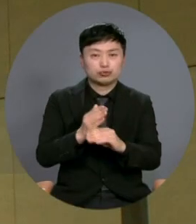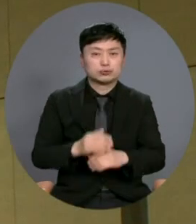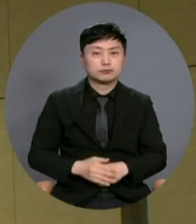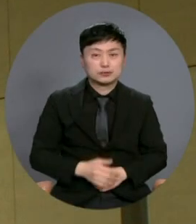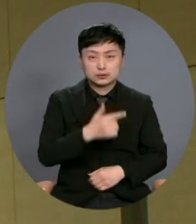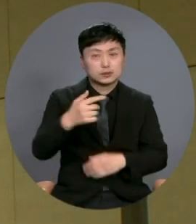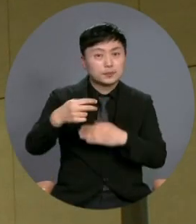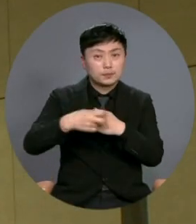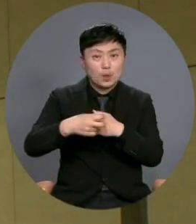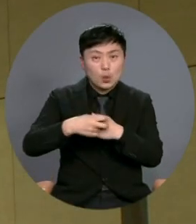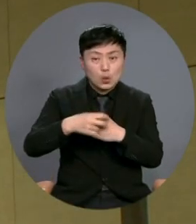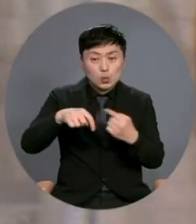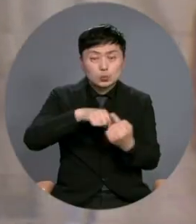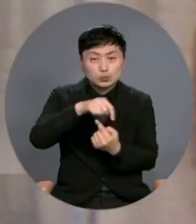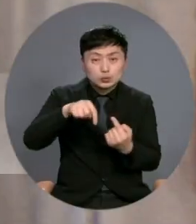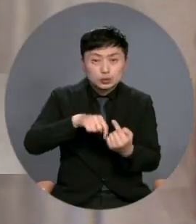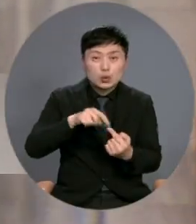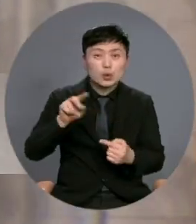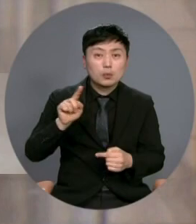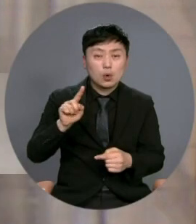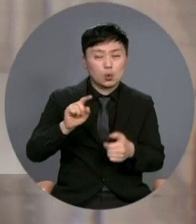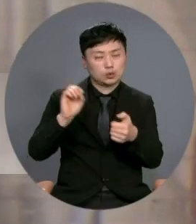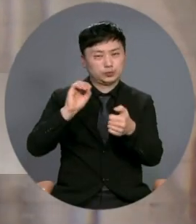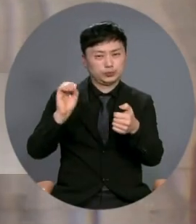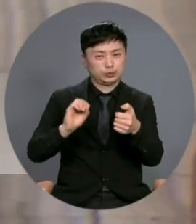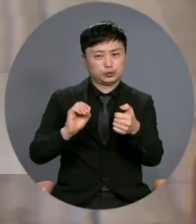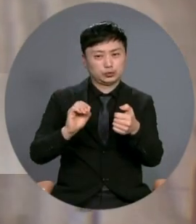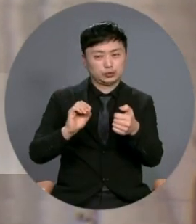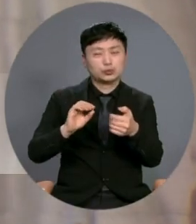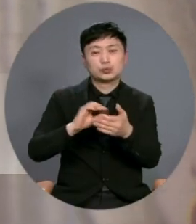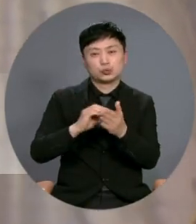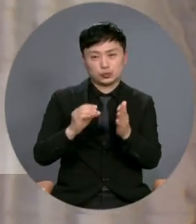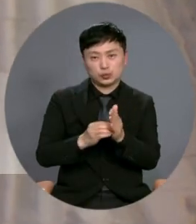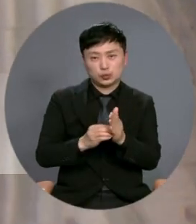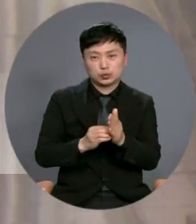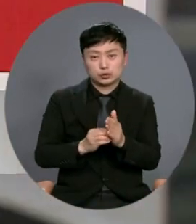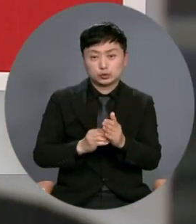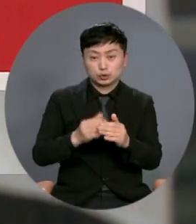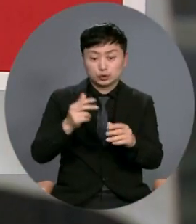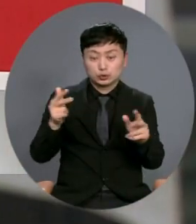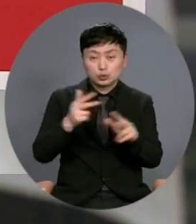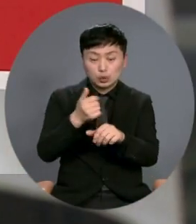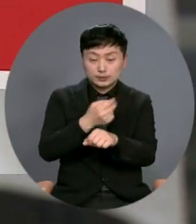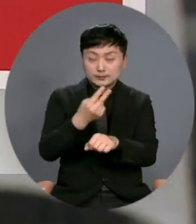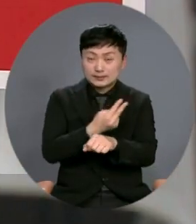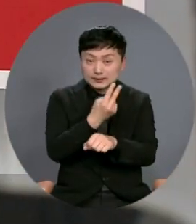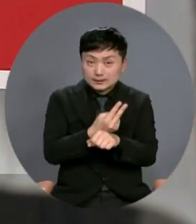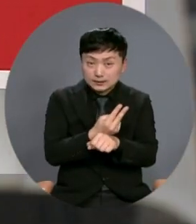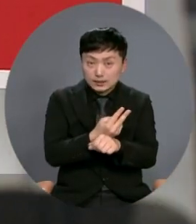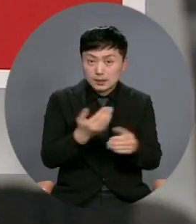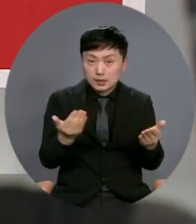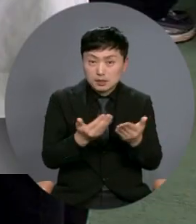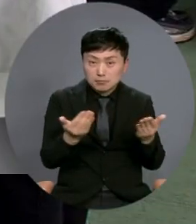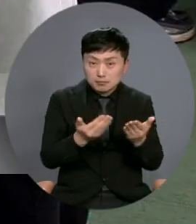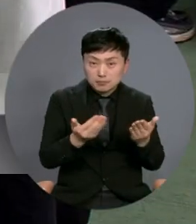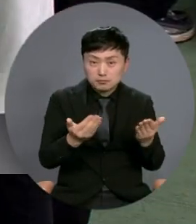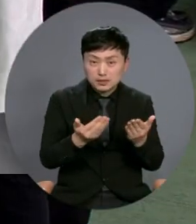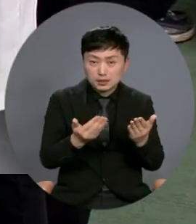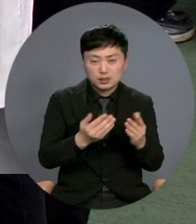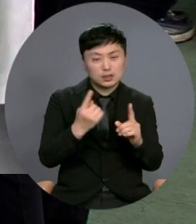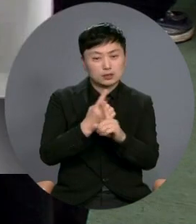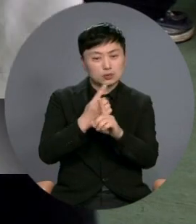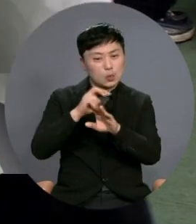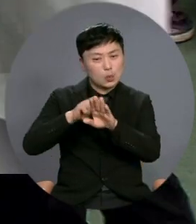상급 종합병원 가동률은 현재 50% 수준에 불과합니다. 주 52시간 근무를 한다면 가동률은 더 떨어질